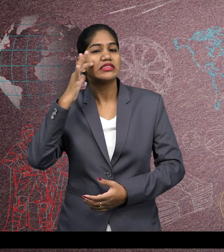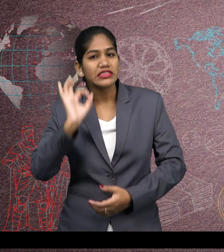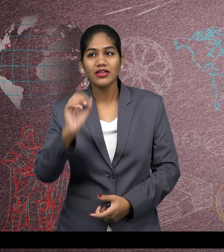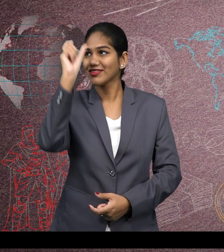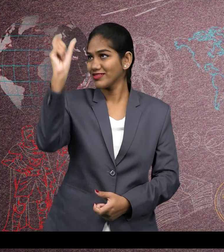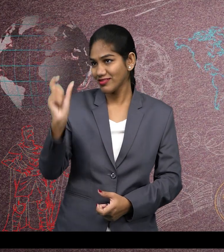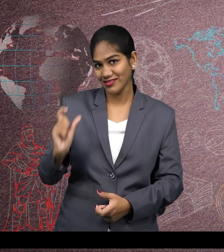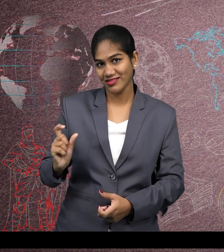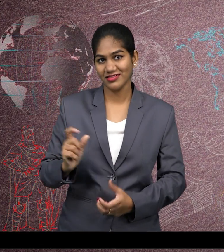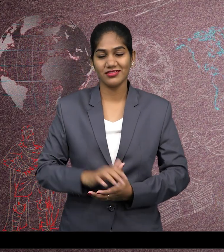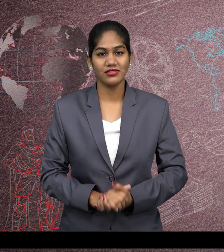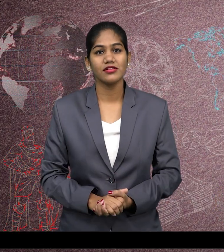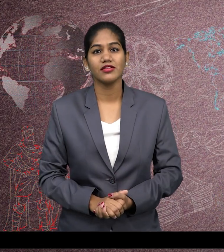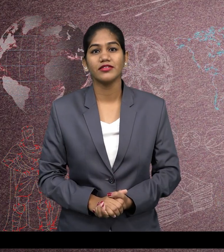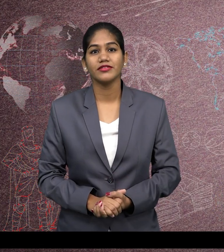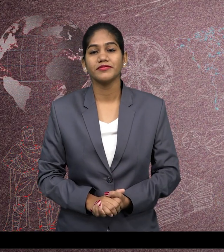कीवर्ड.